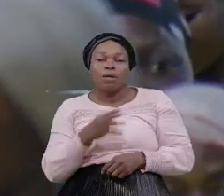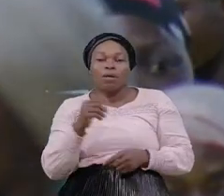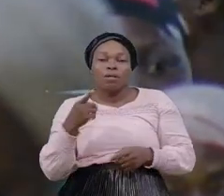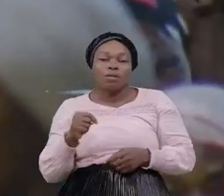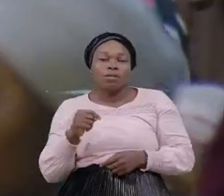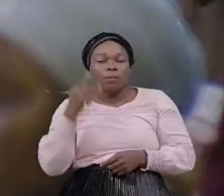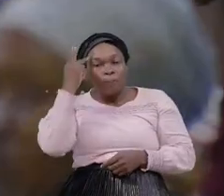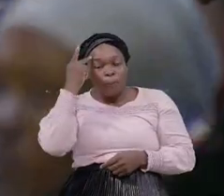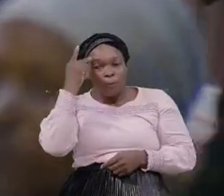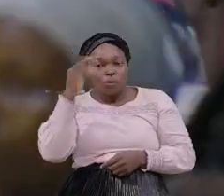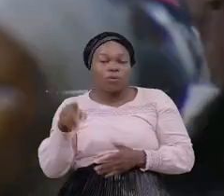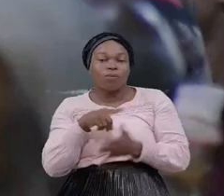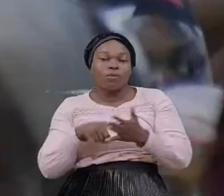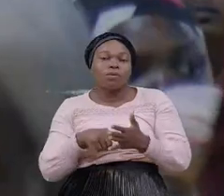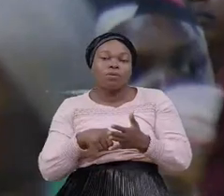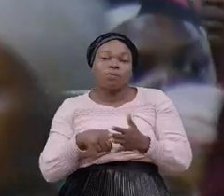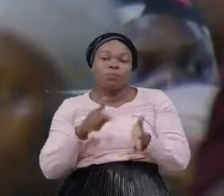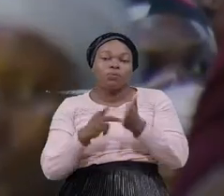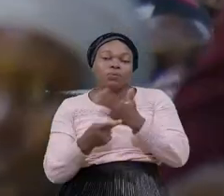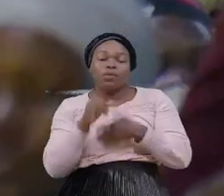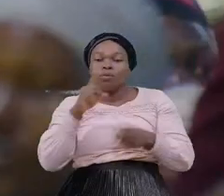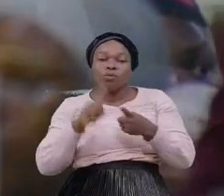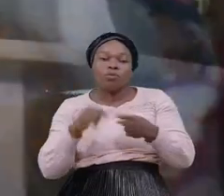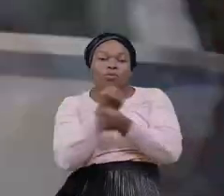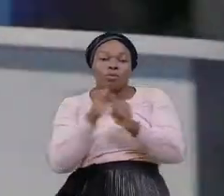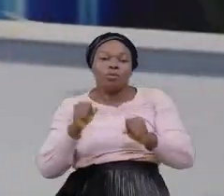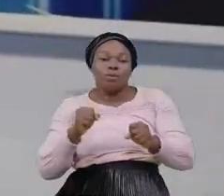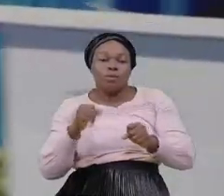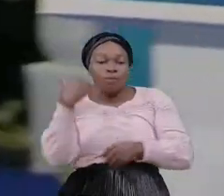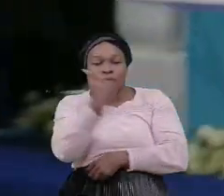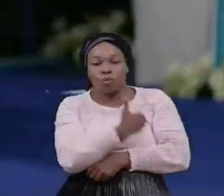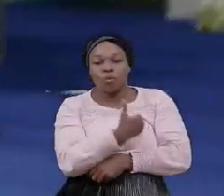Mais l'essence de distiquer, c'est pour sauver les âmes.